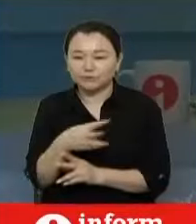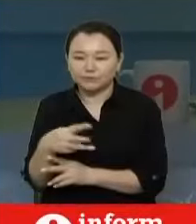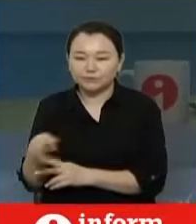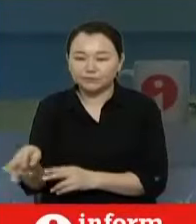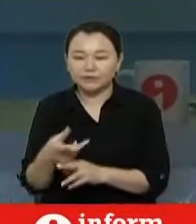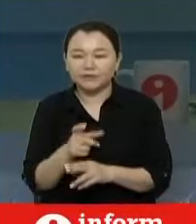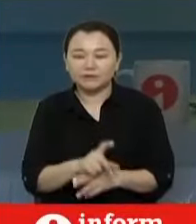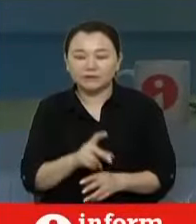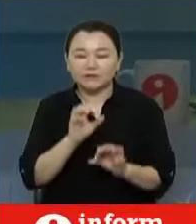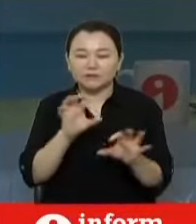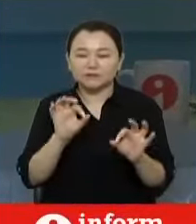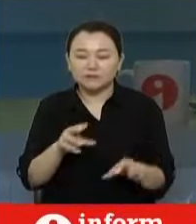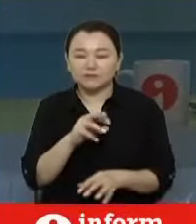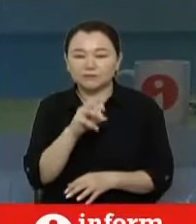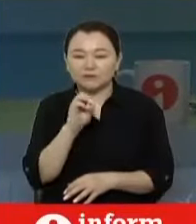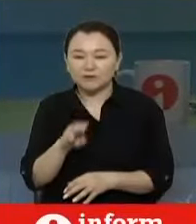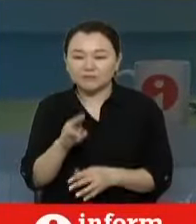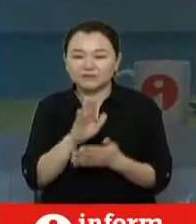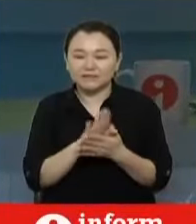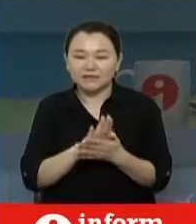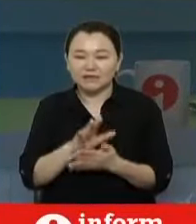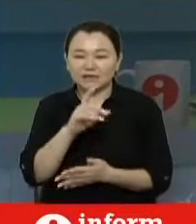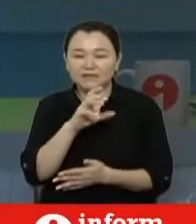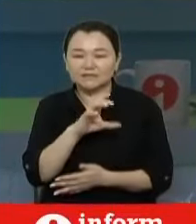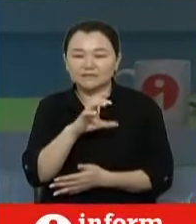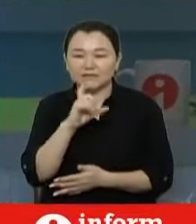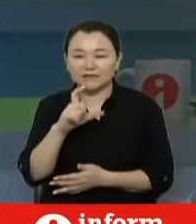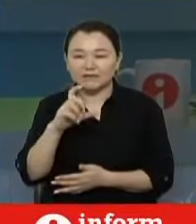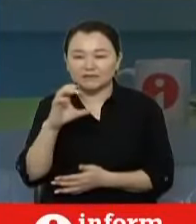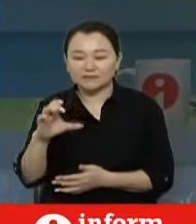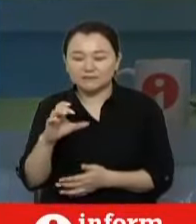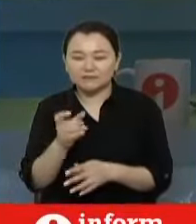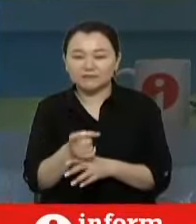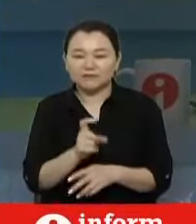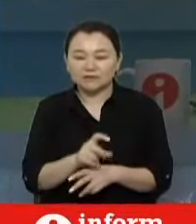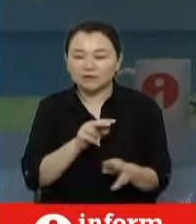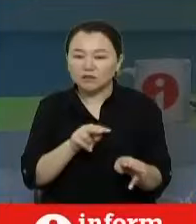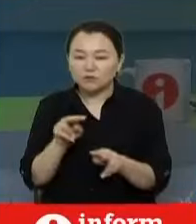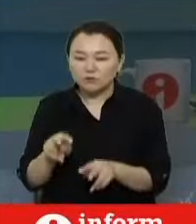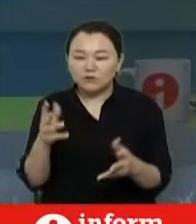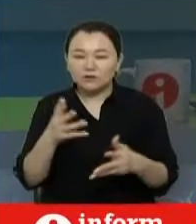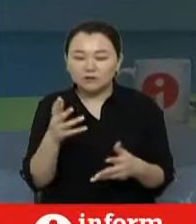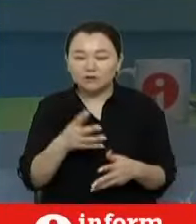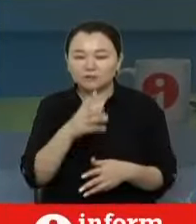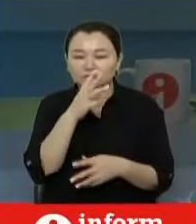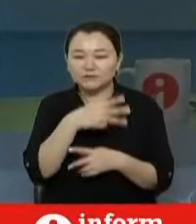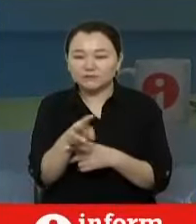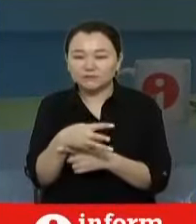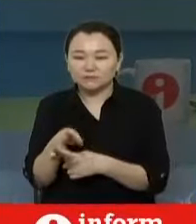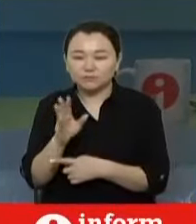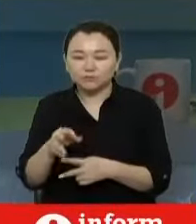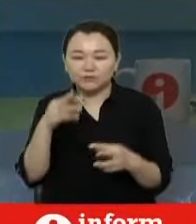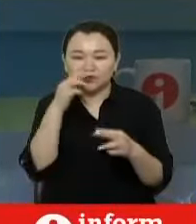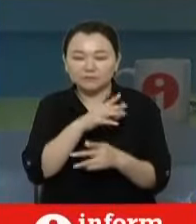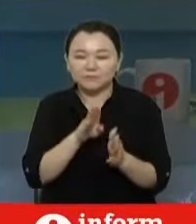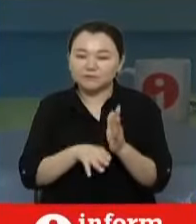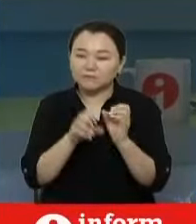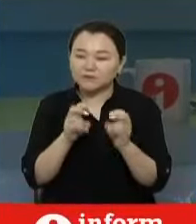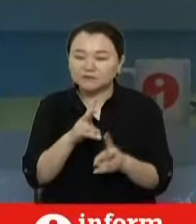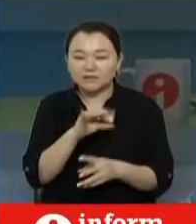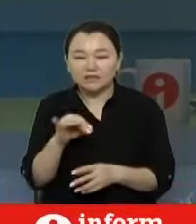рассказали представители Департамента санитарно-эпидемиологического контроля. Какими средствами намерены травить клещей и безопасны ли они для